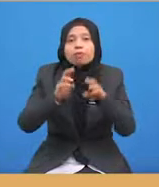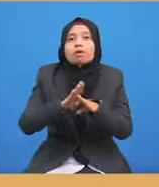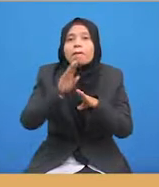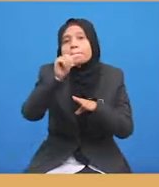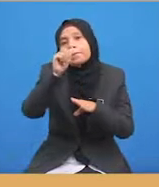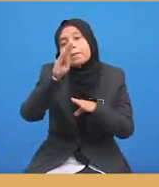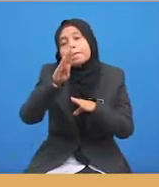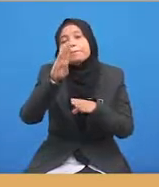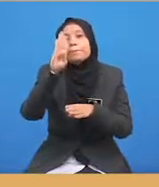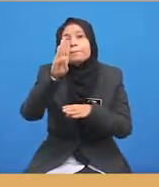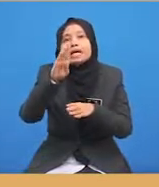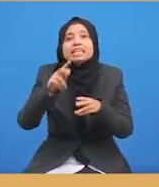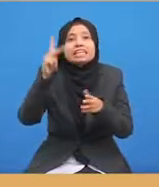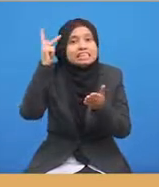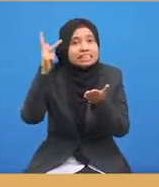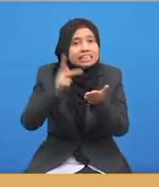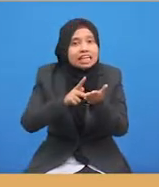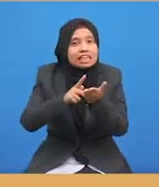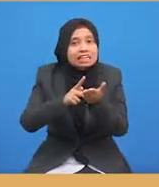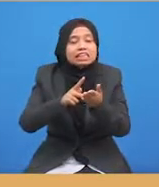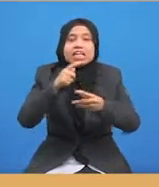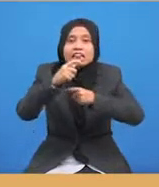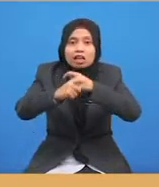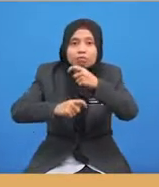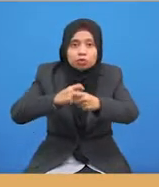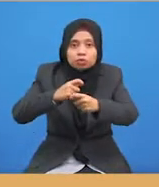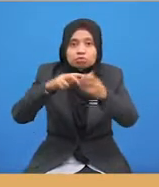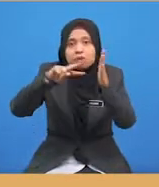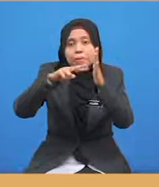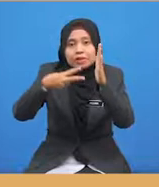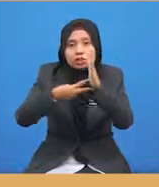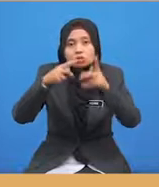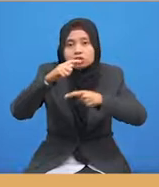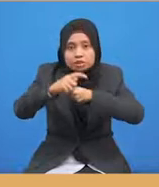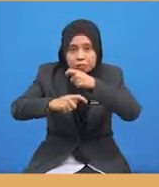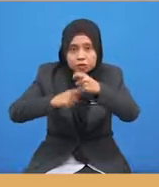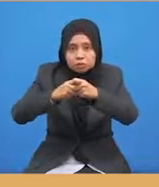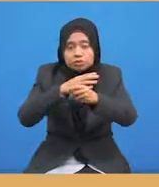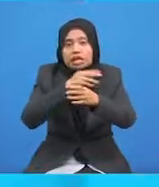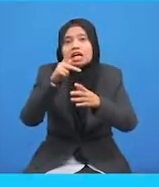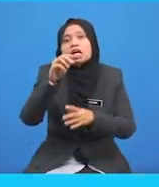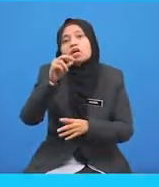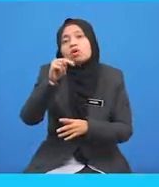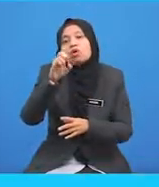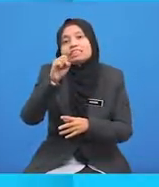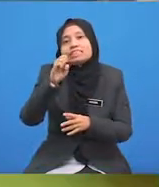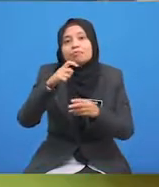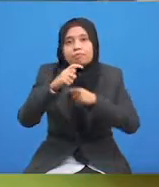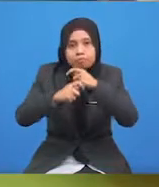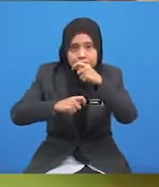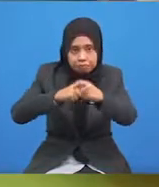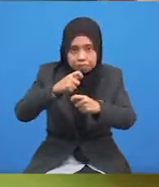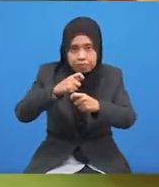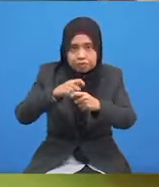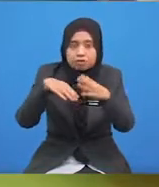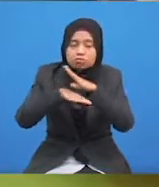4 mengenali tamadun, iaitu maksud tamadun dan konsep tamadun. Dalam tajuk